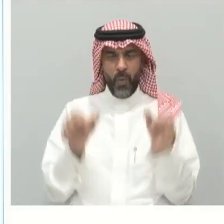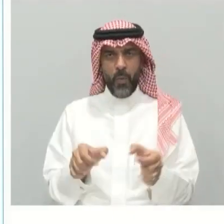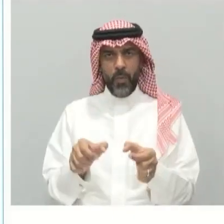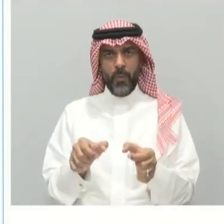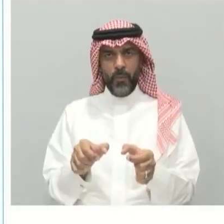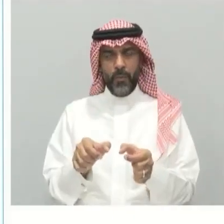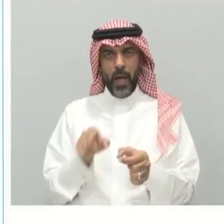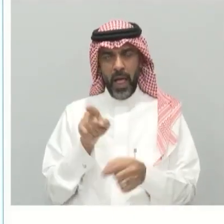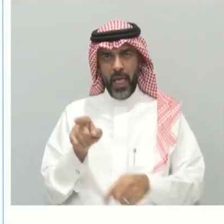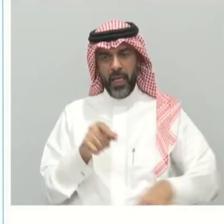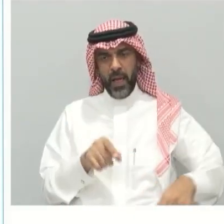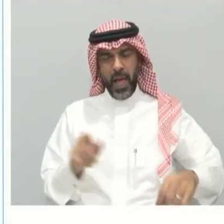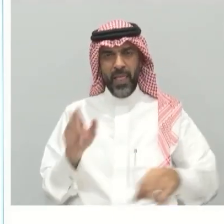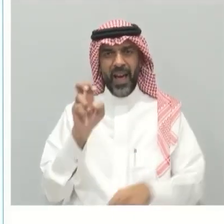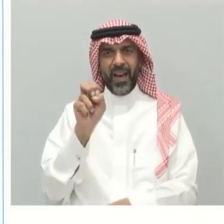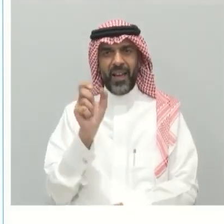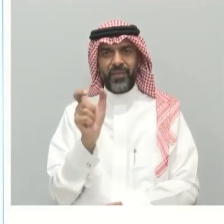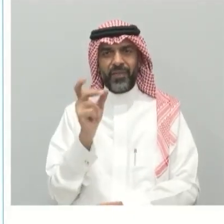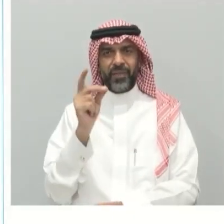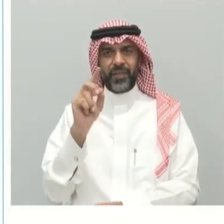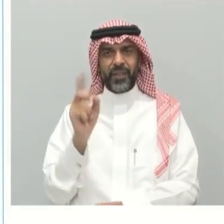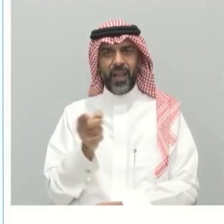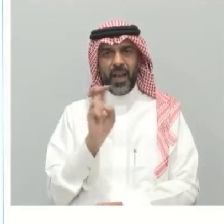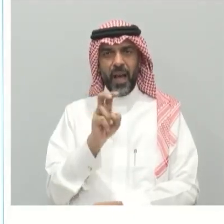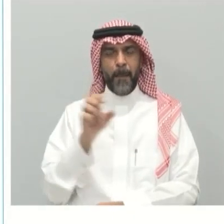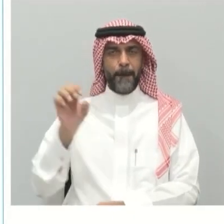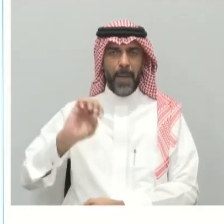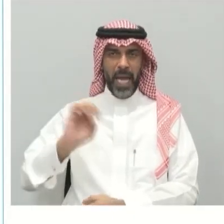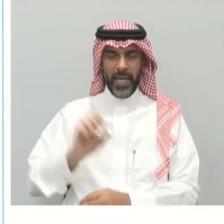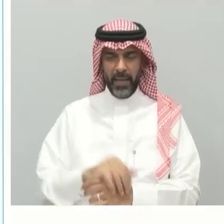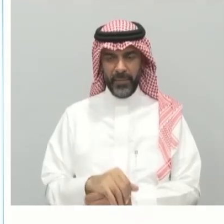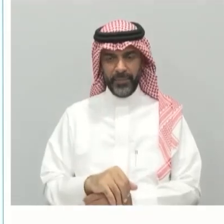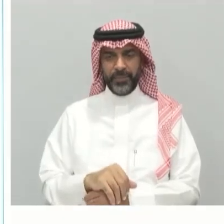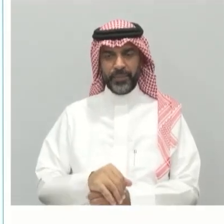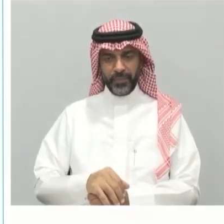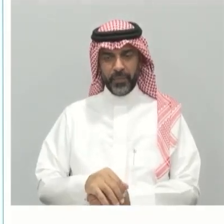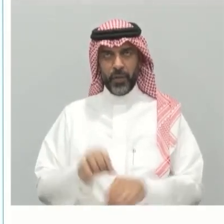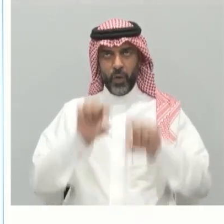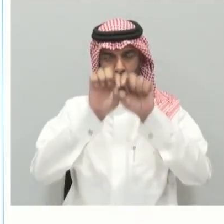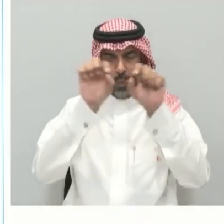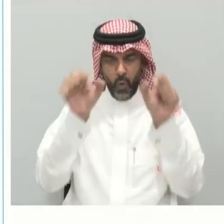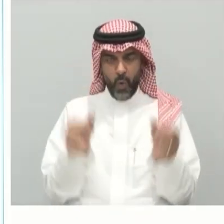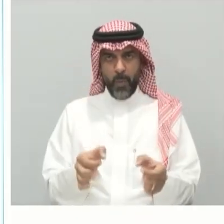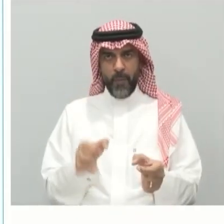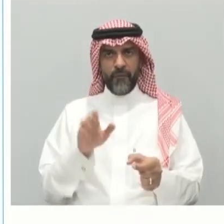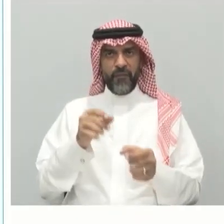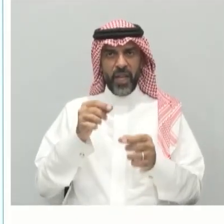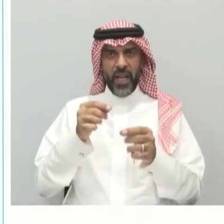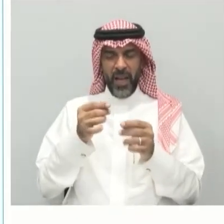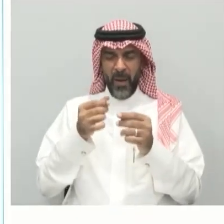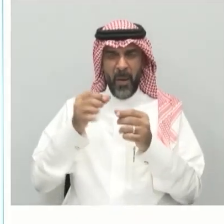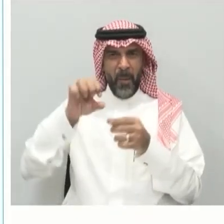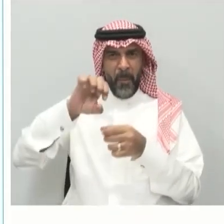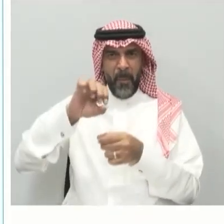مكونات من القنطره الملحيه لاجل كذا انه تتكون من انبوب يحتوي على محلول موصل